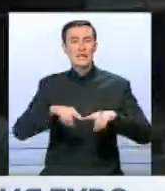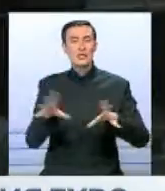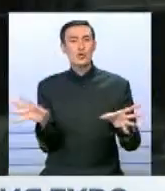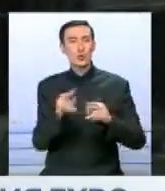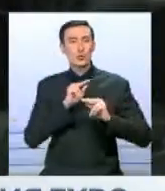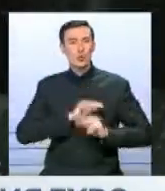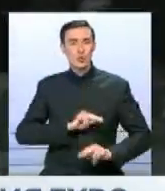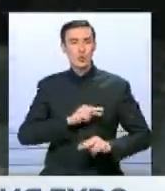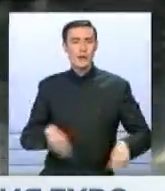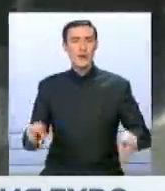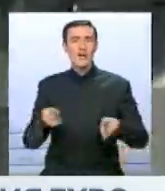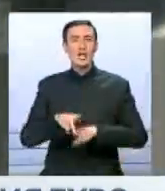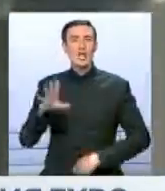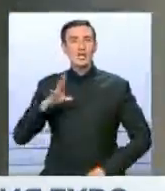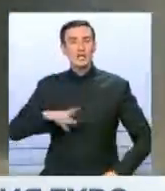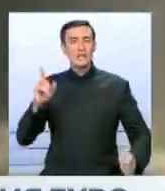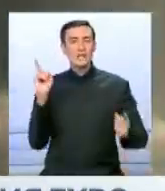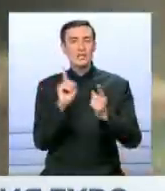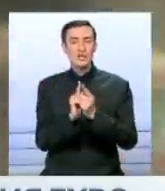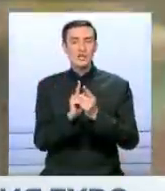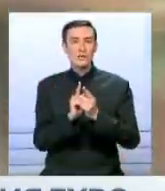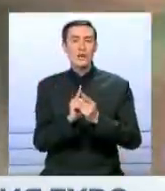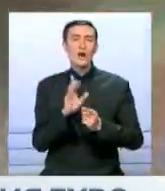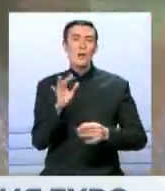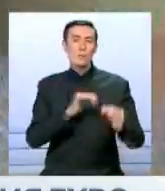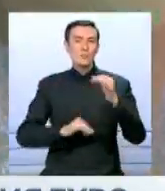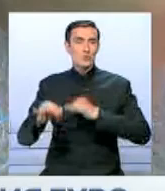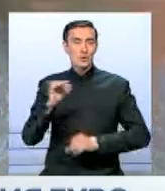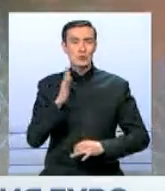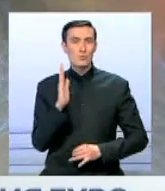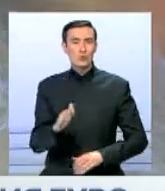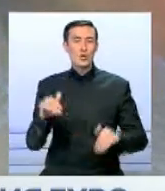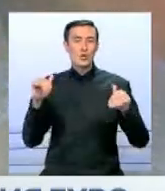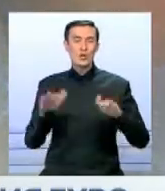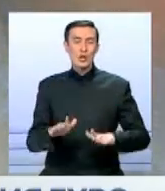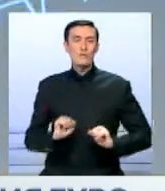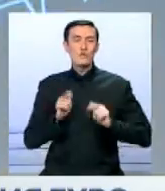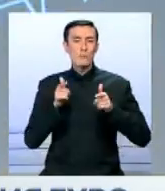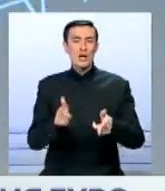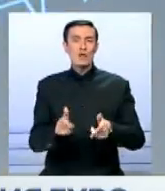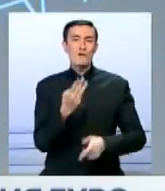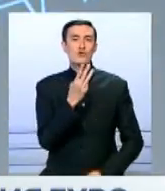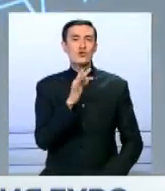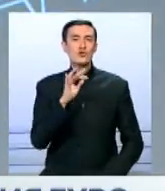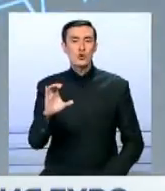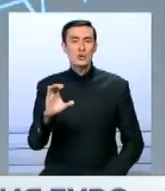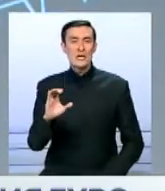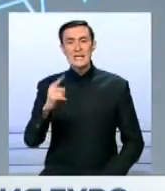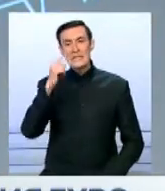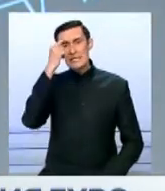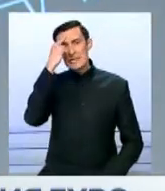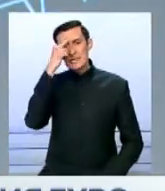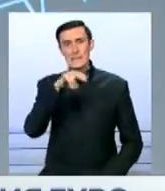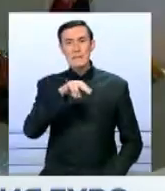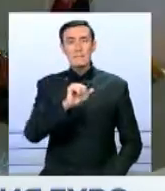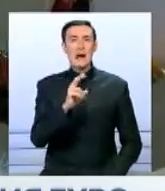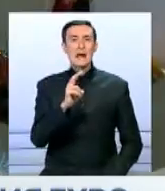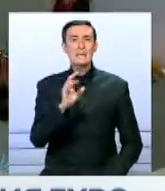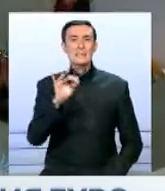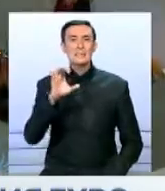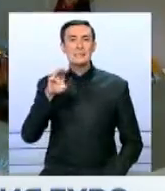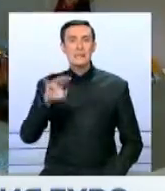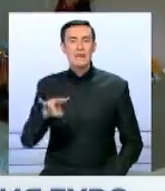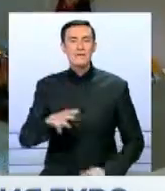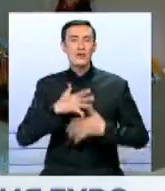сотрудничества. Так, ожидается встреча в узком кругу, в ходе которой должны принять решение по вступлению в ШОС Индии и Пакистана. В